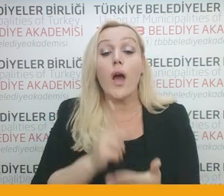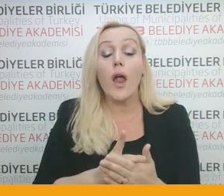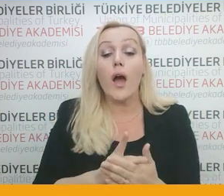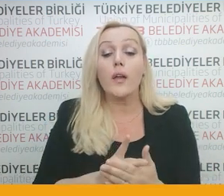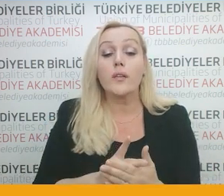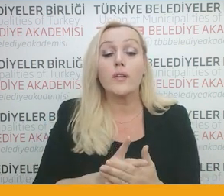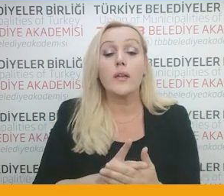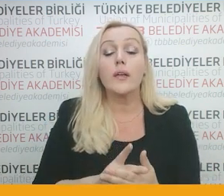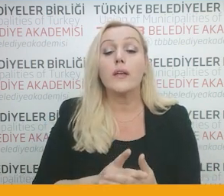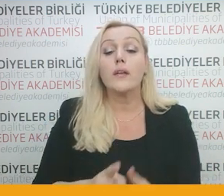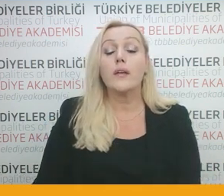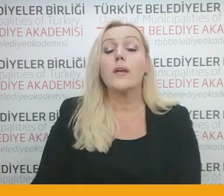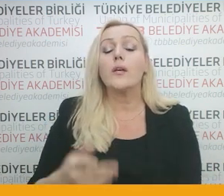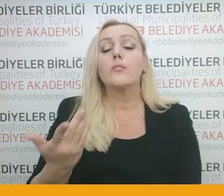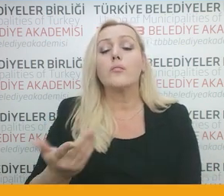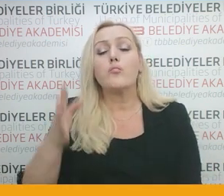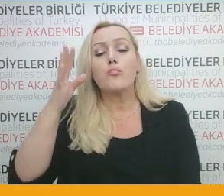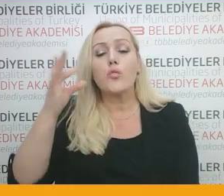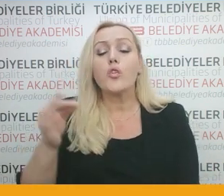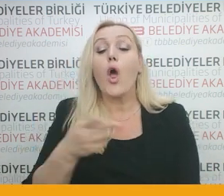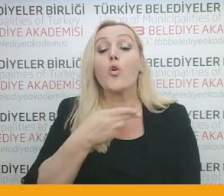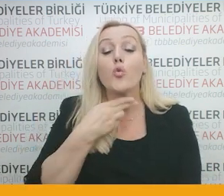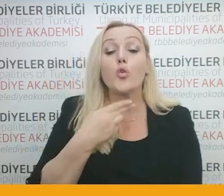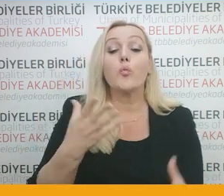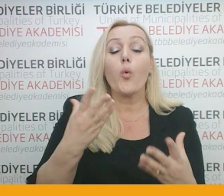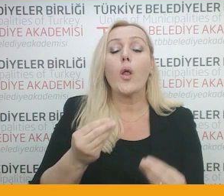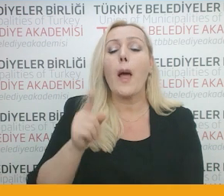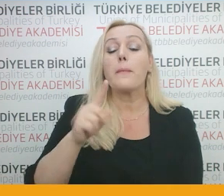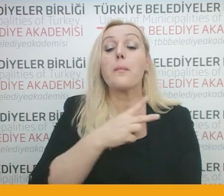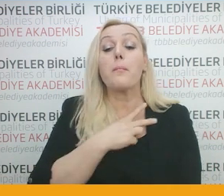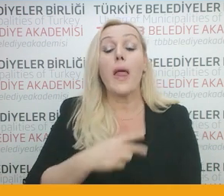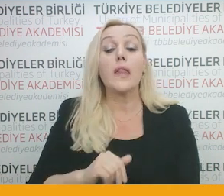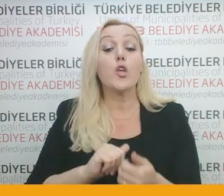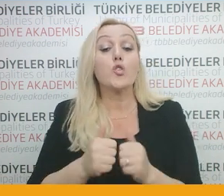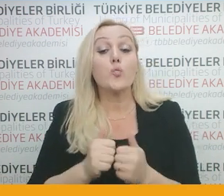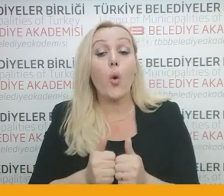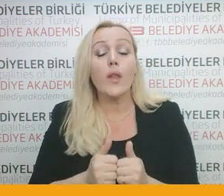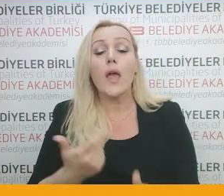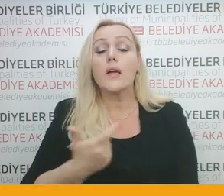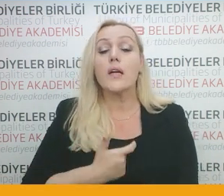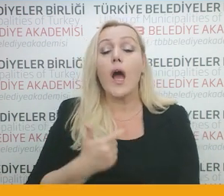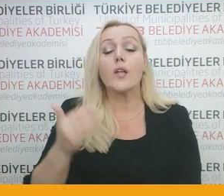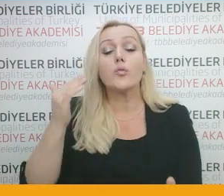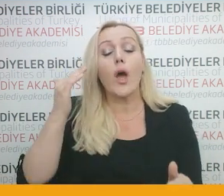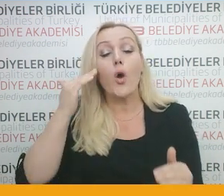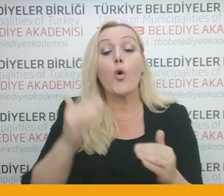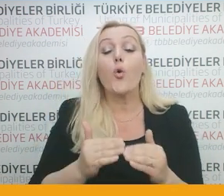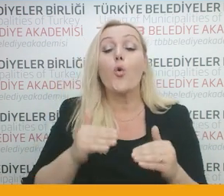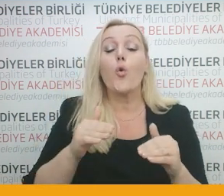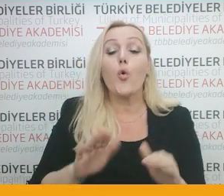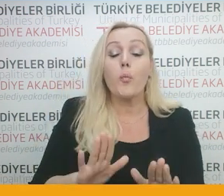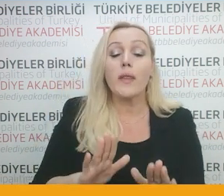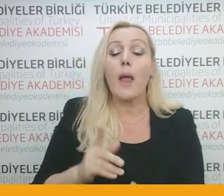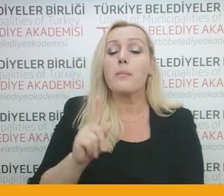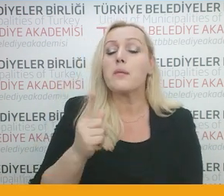Spor Toto Lig'de mücadele eden ve profesyonel kulüp niteliğinde bulunan bir belediye spora mevzuata aykırı olarak meclis kararıyla nakdi yardımda bulunması